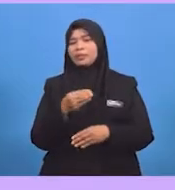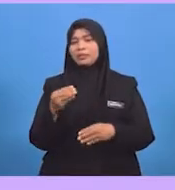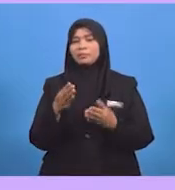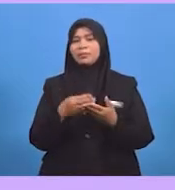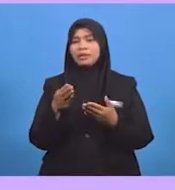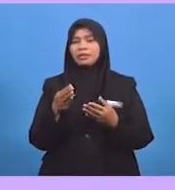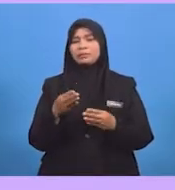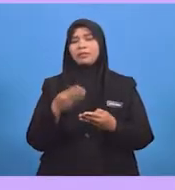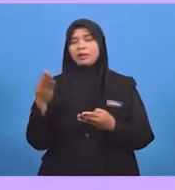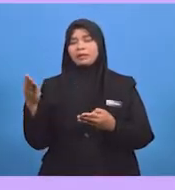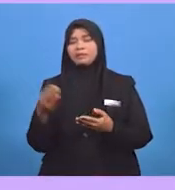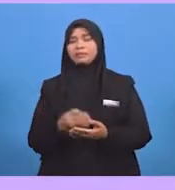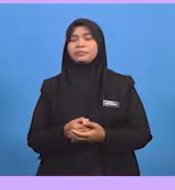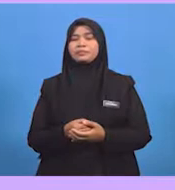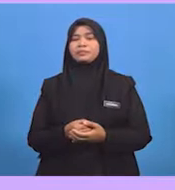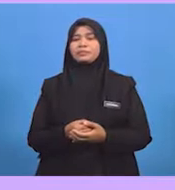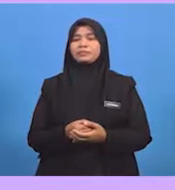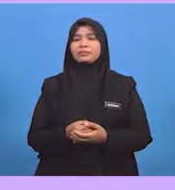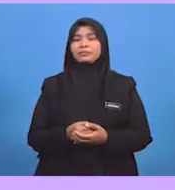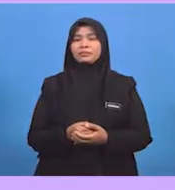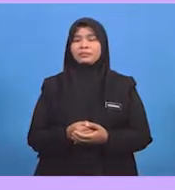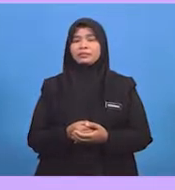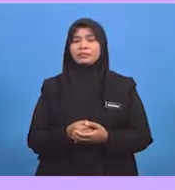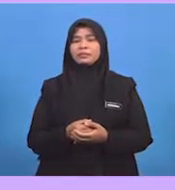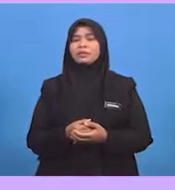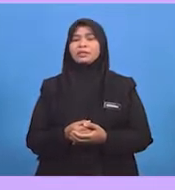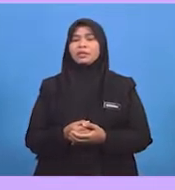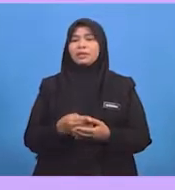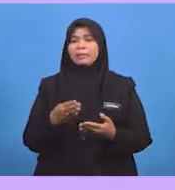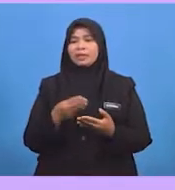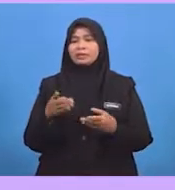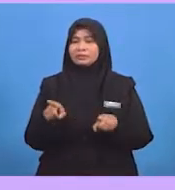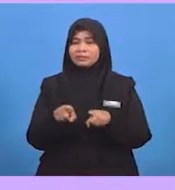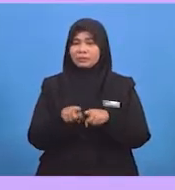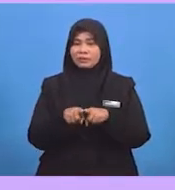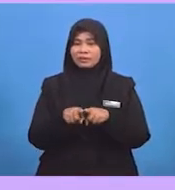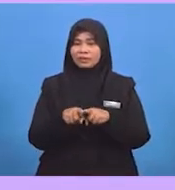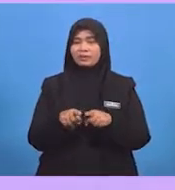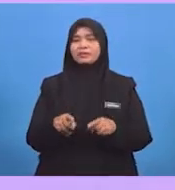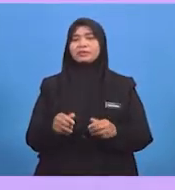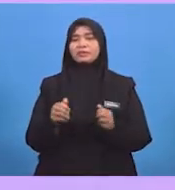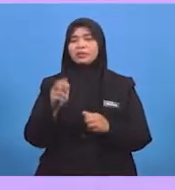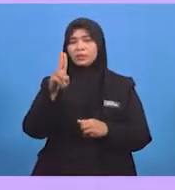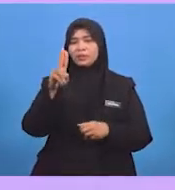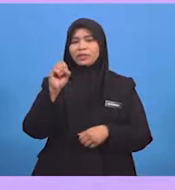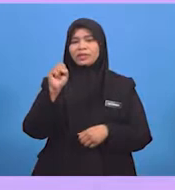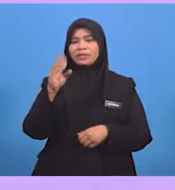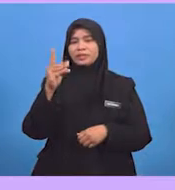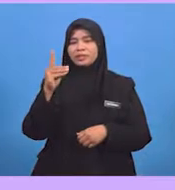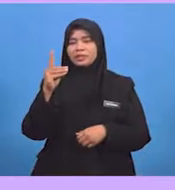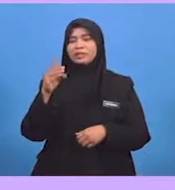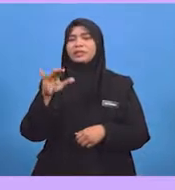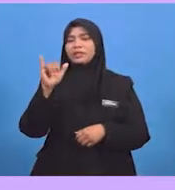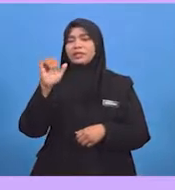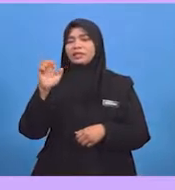Adakah nilai ringgit Malaysia, RM, sama dengan dolar Amerika atau yen